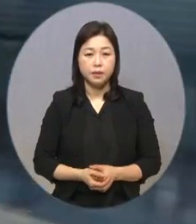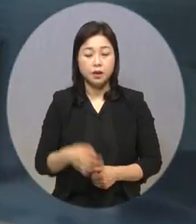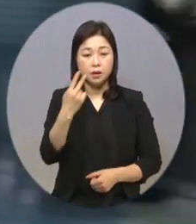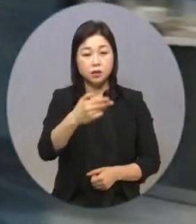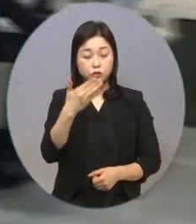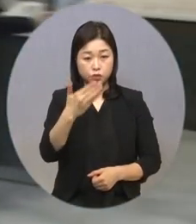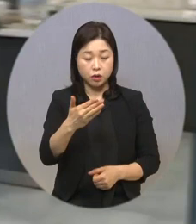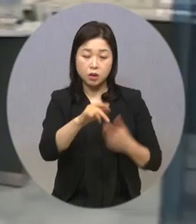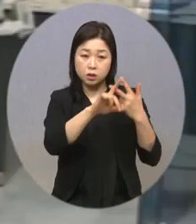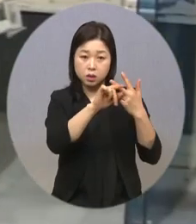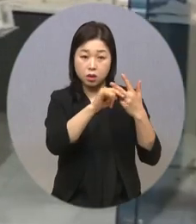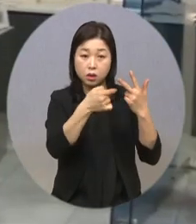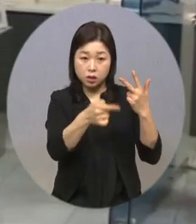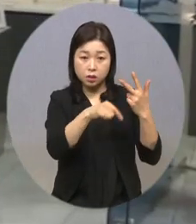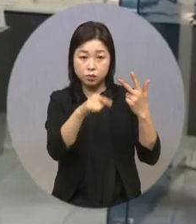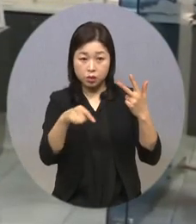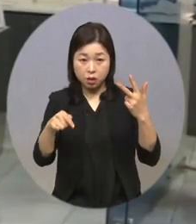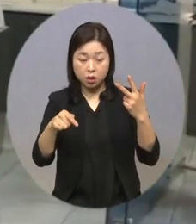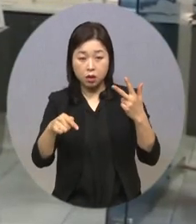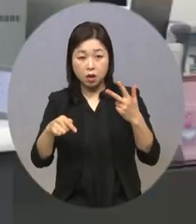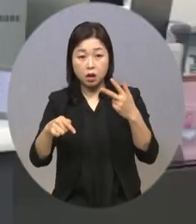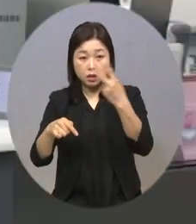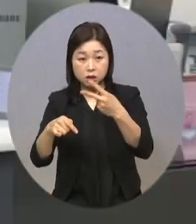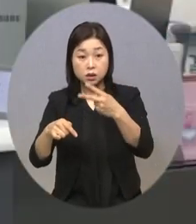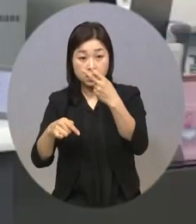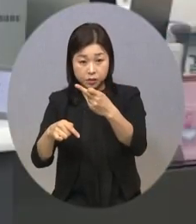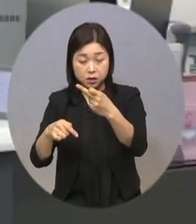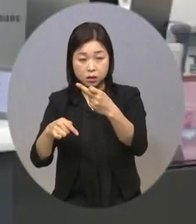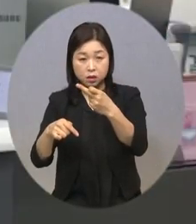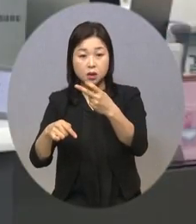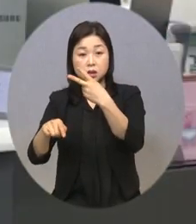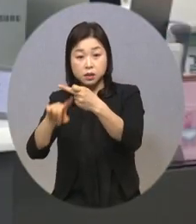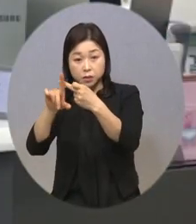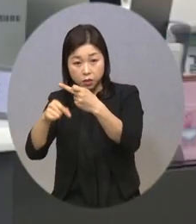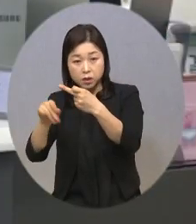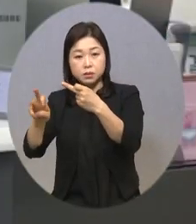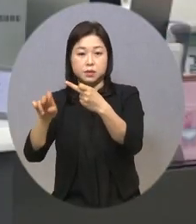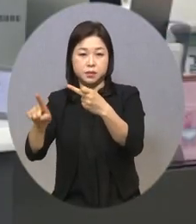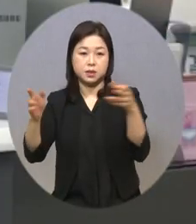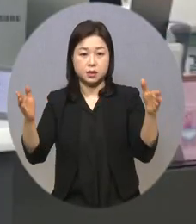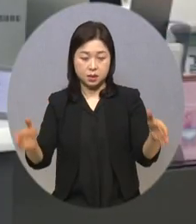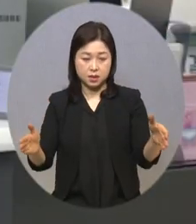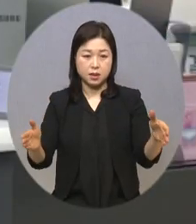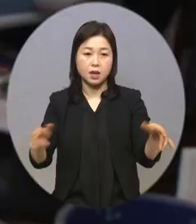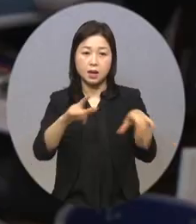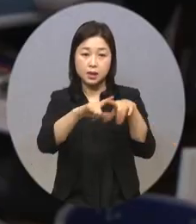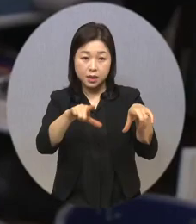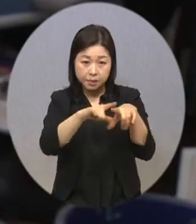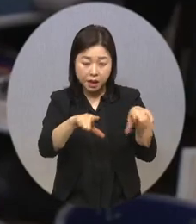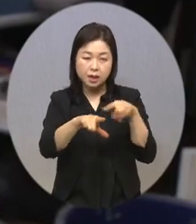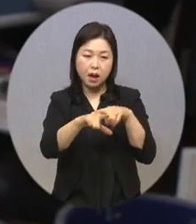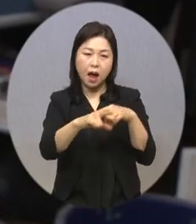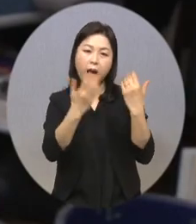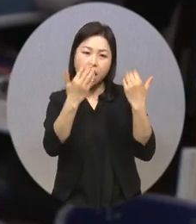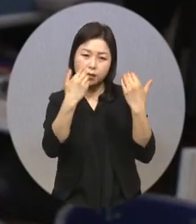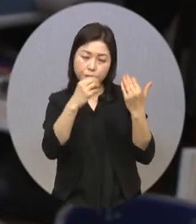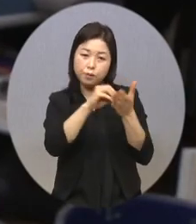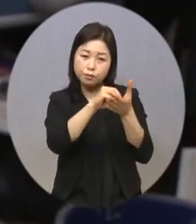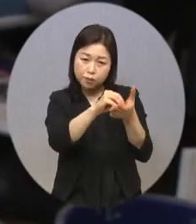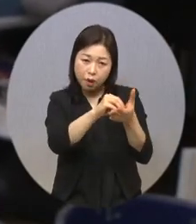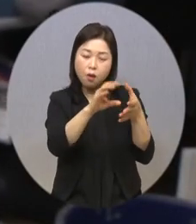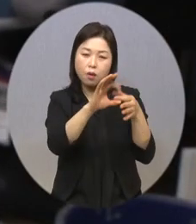2009년 7월 1일부터 2012년 12월 31일 기간 중 일반상환 학자금 대출을 받은